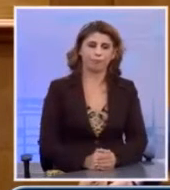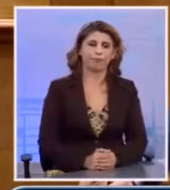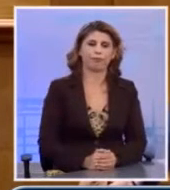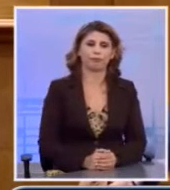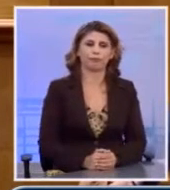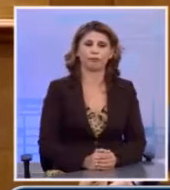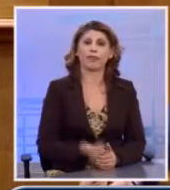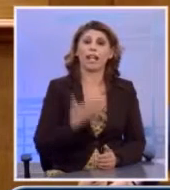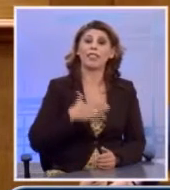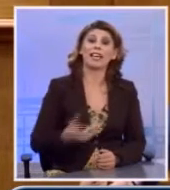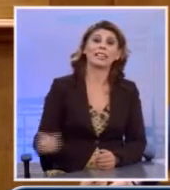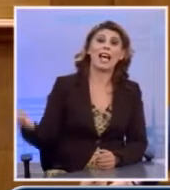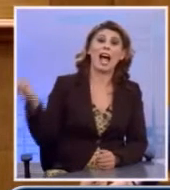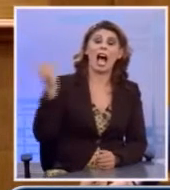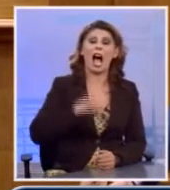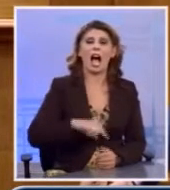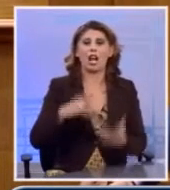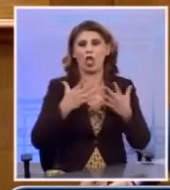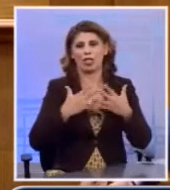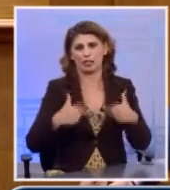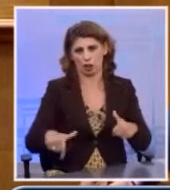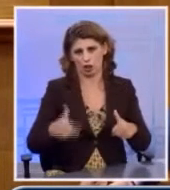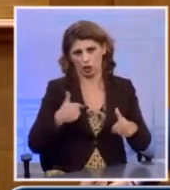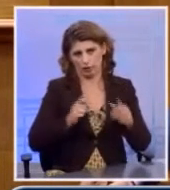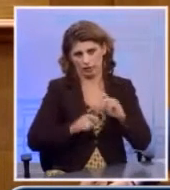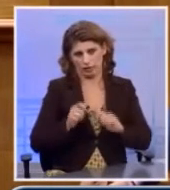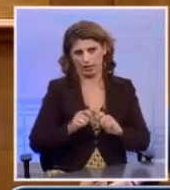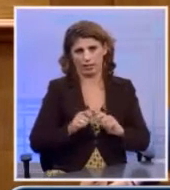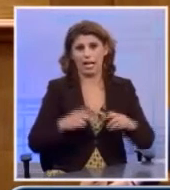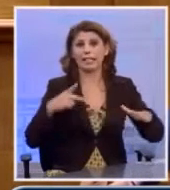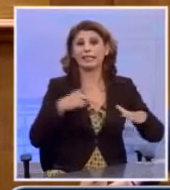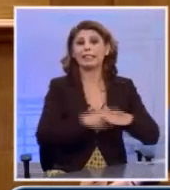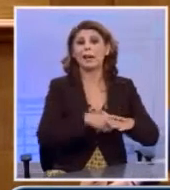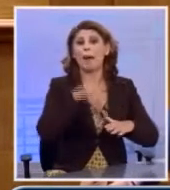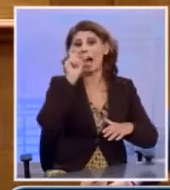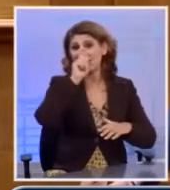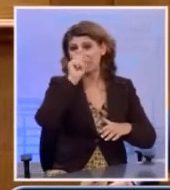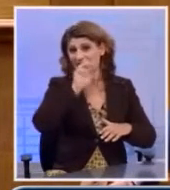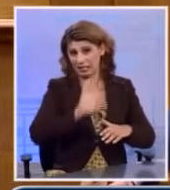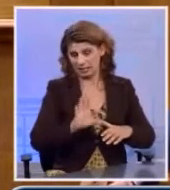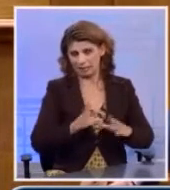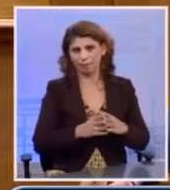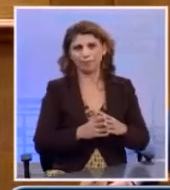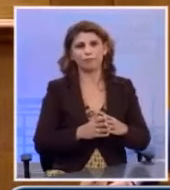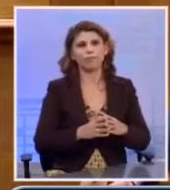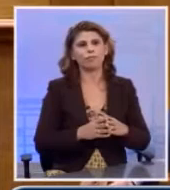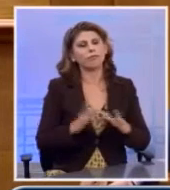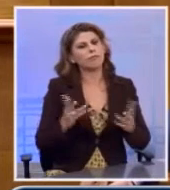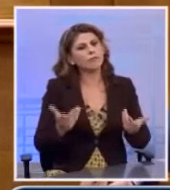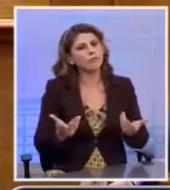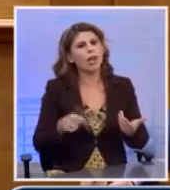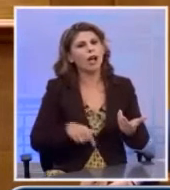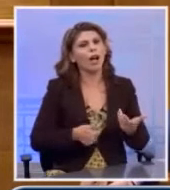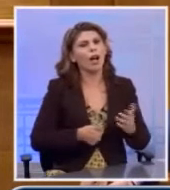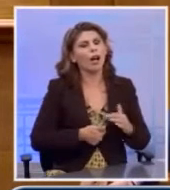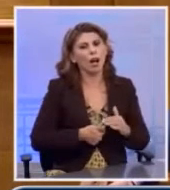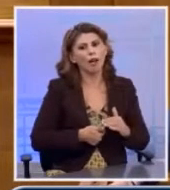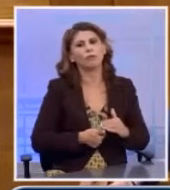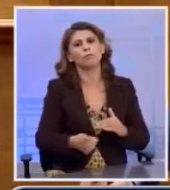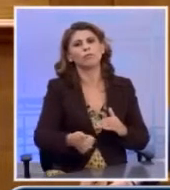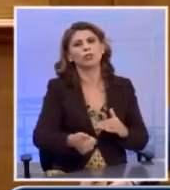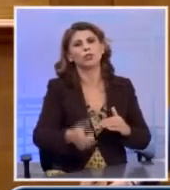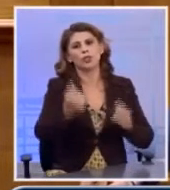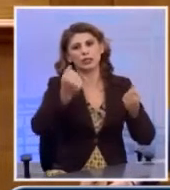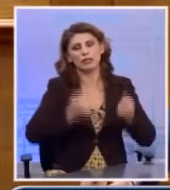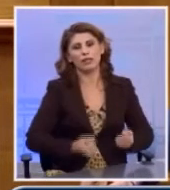πήγατε να στήσετε κι άλλη μια σκευωρία με την Τράπεζα Αττικής. Αλλά σας γύρισε μπούμεραν κι αυτό. Πώς